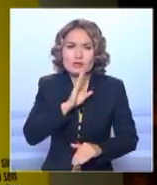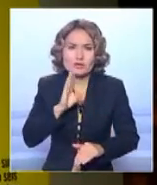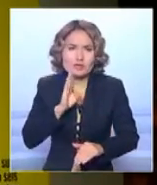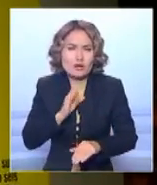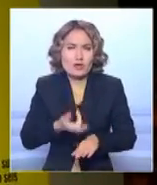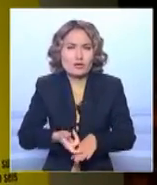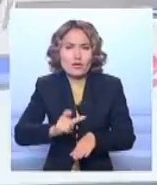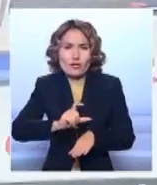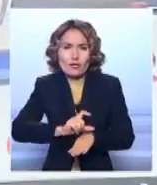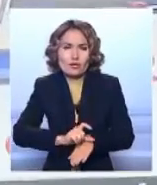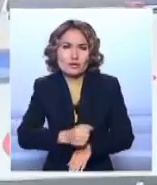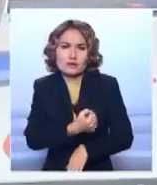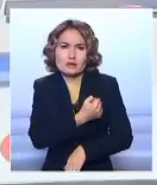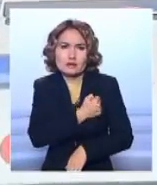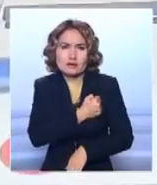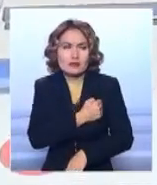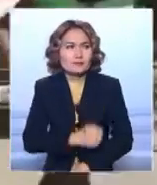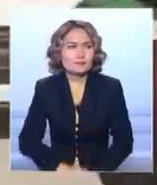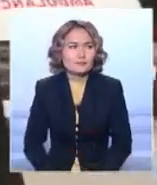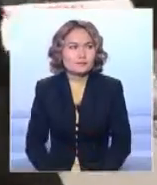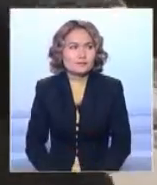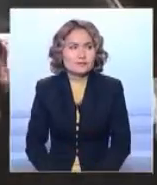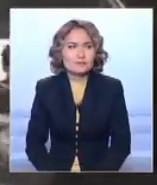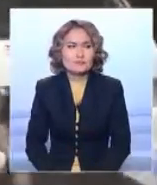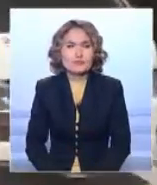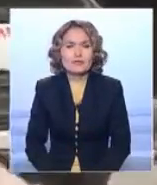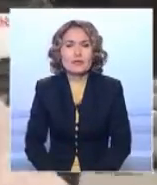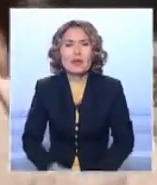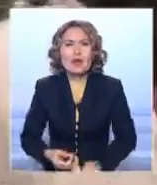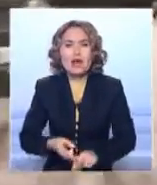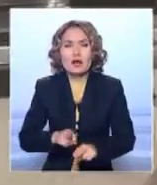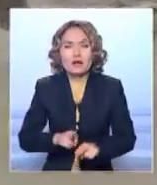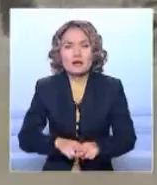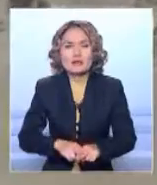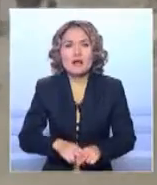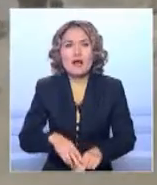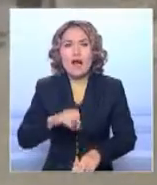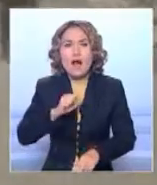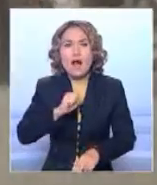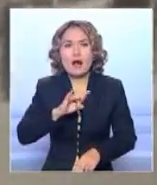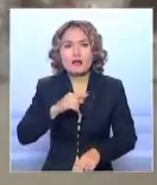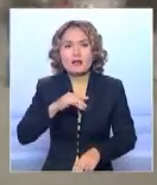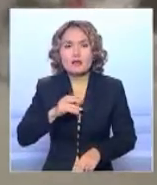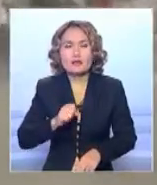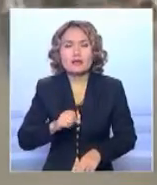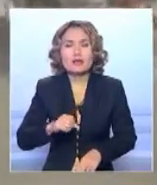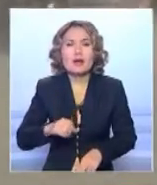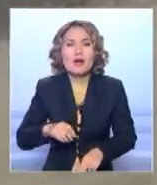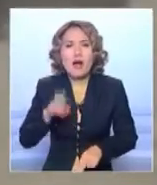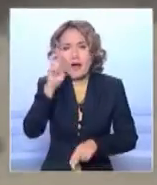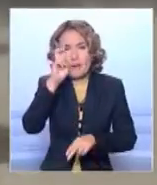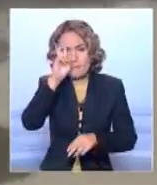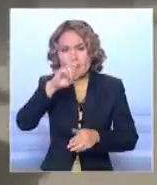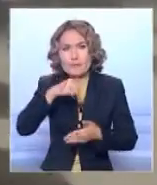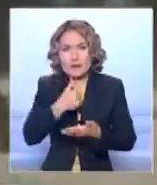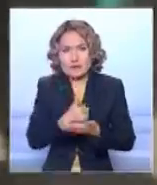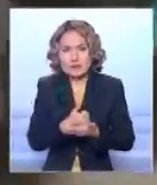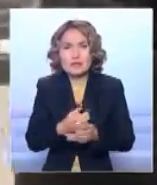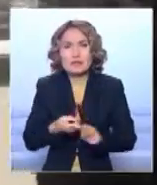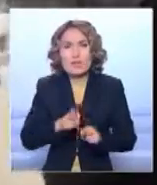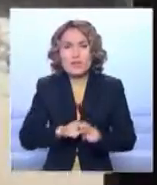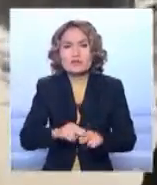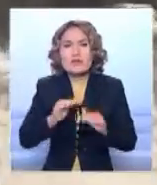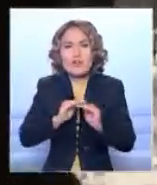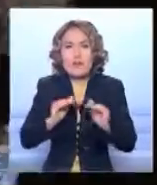жағдайын ойлап жүрегім қанжылайды. Бұған дейін Аргентина президенті 3000-нан астам сириялық босқынды қабылдауға дайын екенін жеткізген.